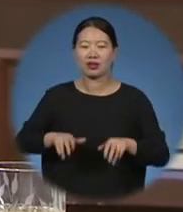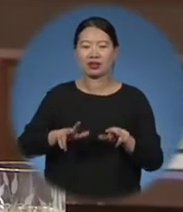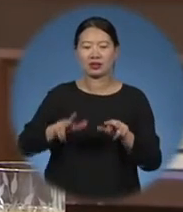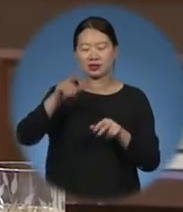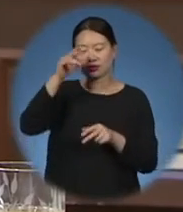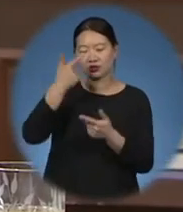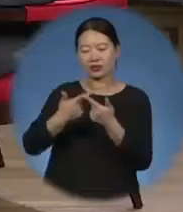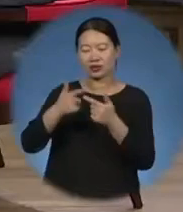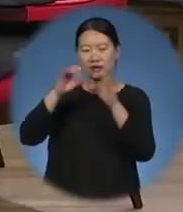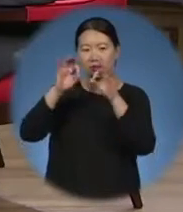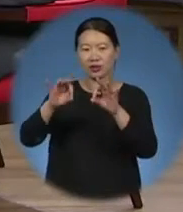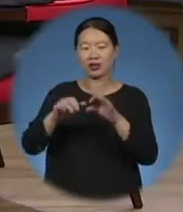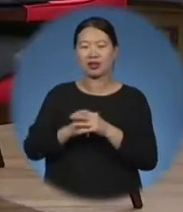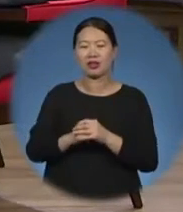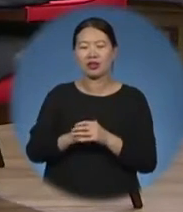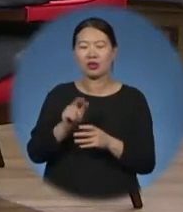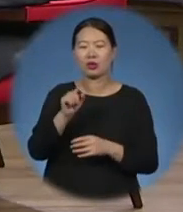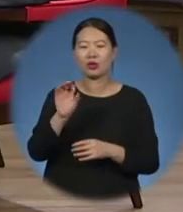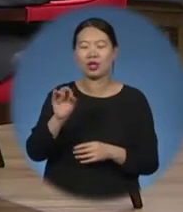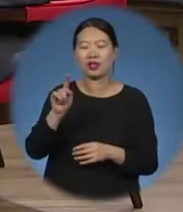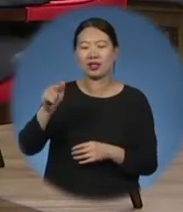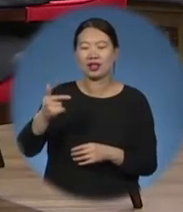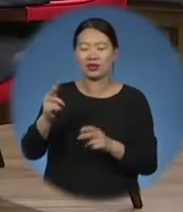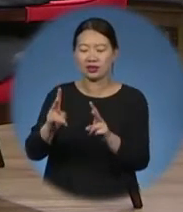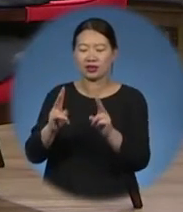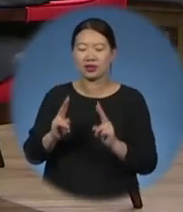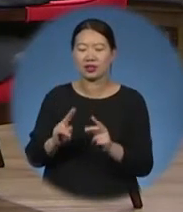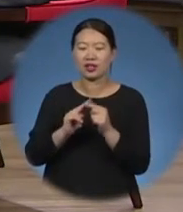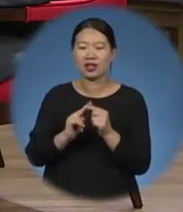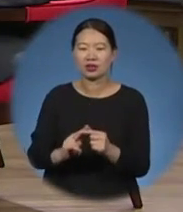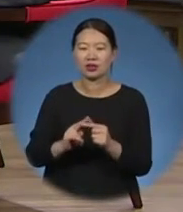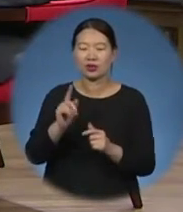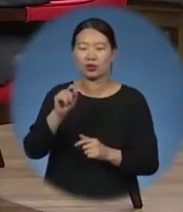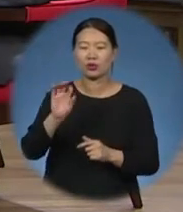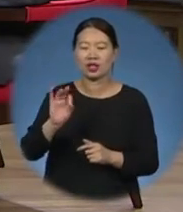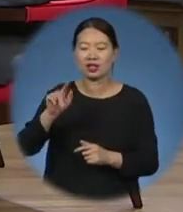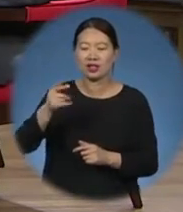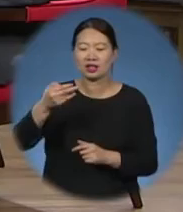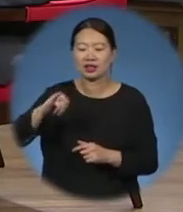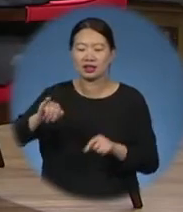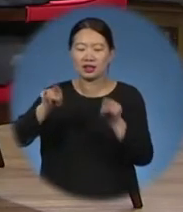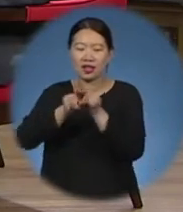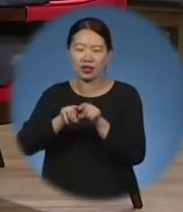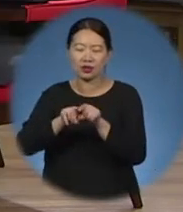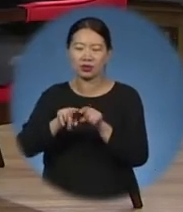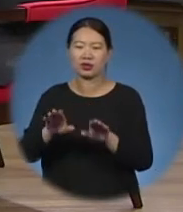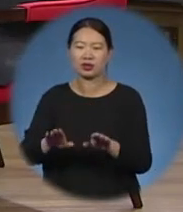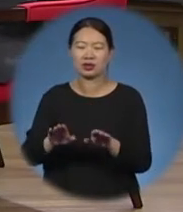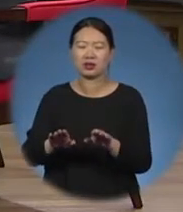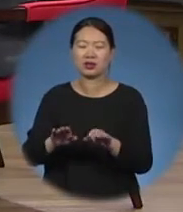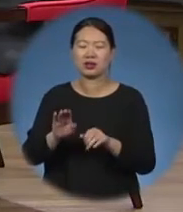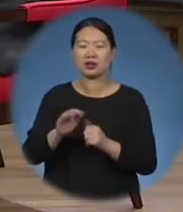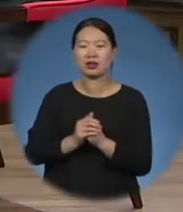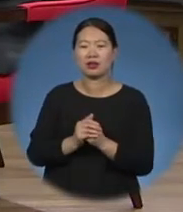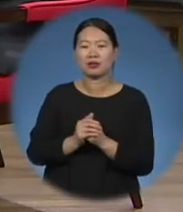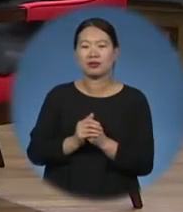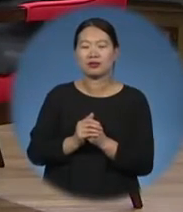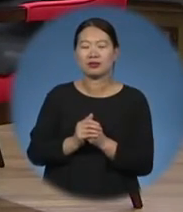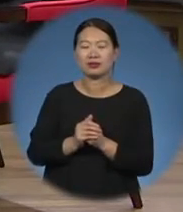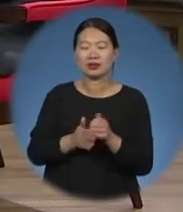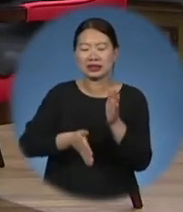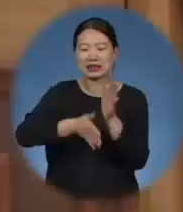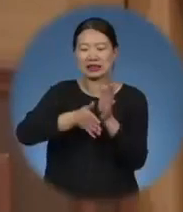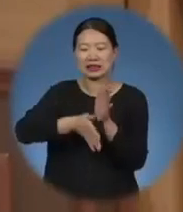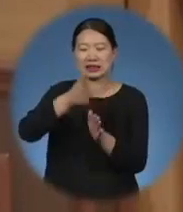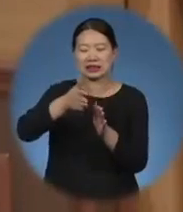이제 광안대교하고 그쪽 그 오륙도 광안리하고 저 뭐 팬텀시티하고 거기 밤에